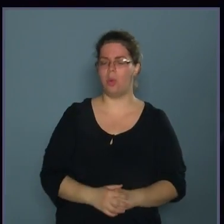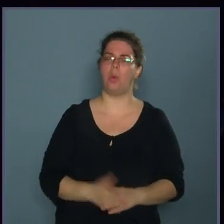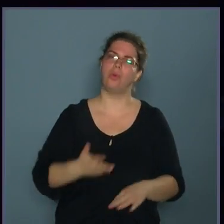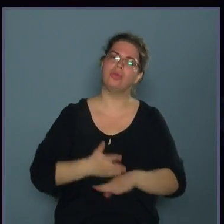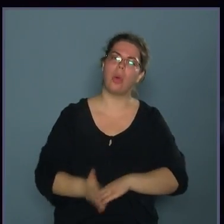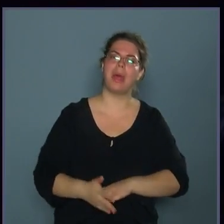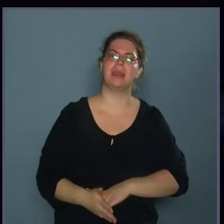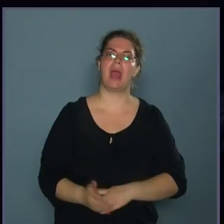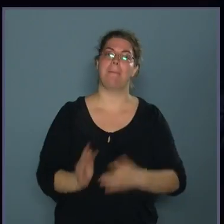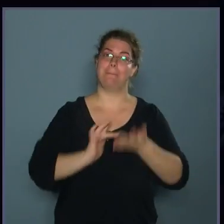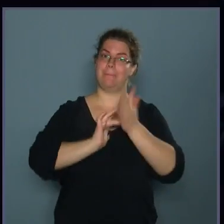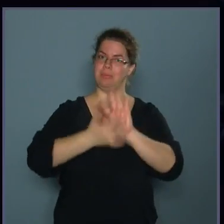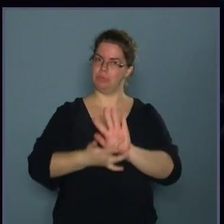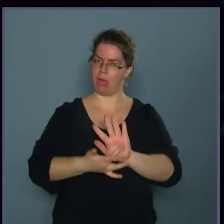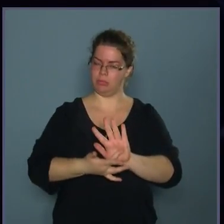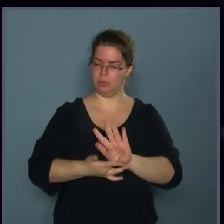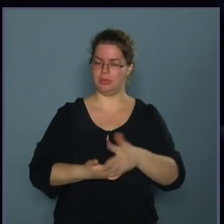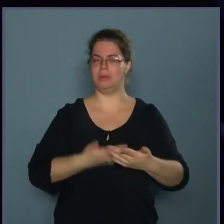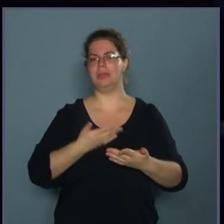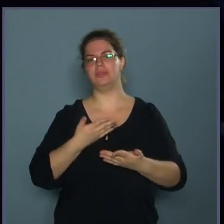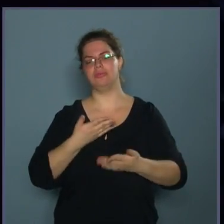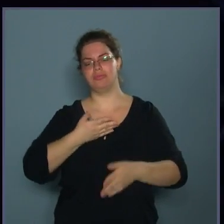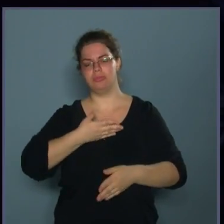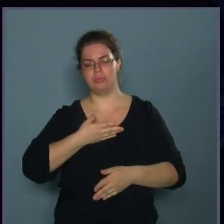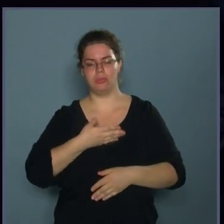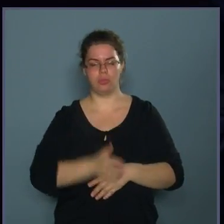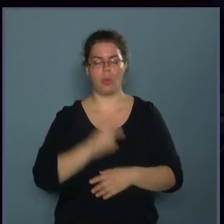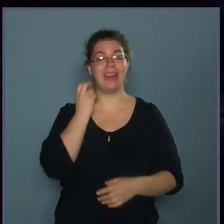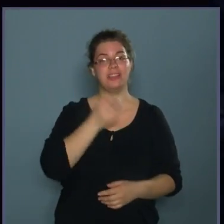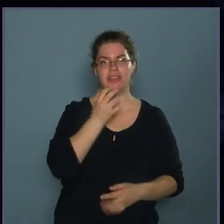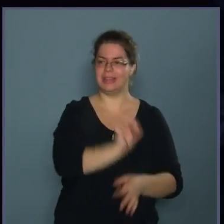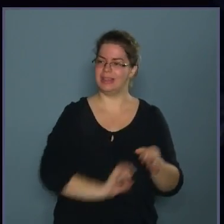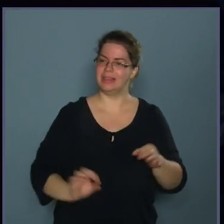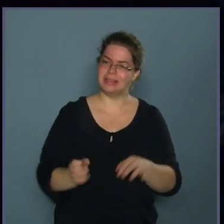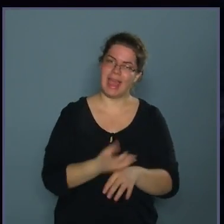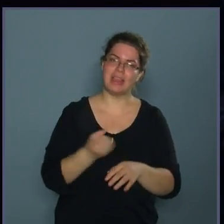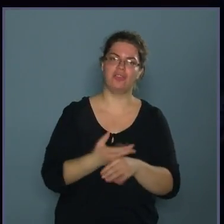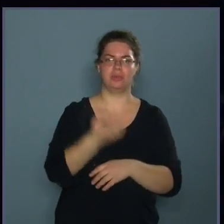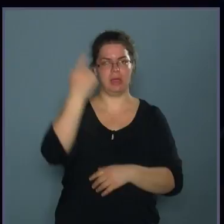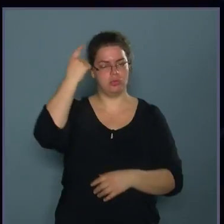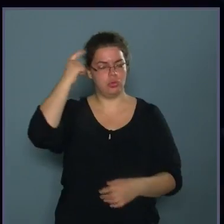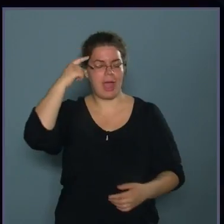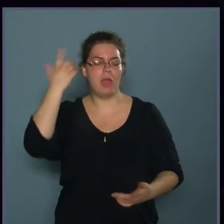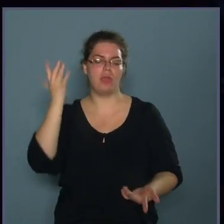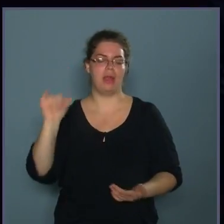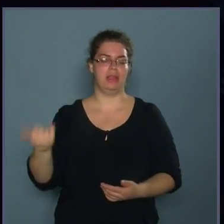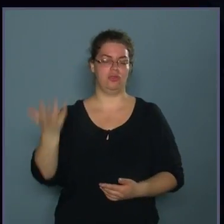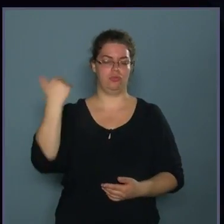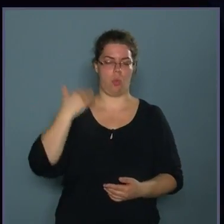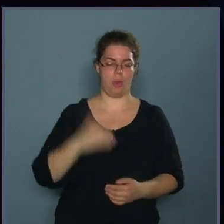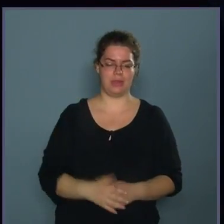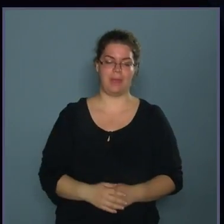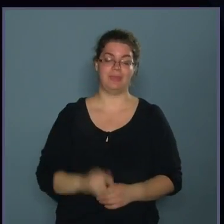során bemutatkozzék túl a Csili teljesítményén, tudásán és